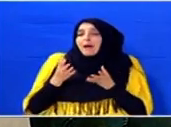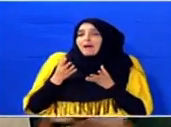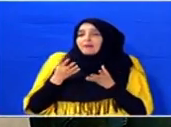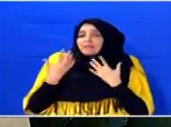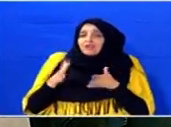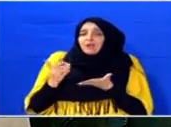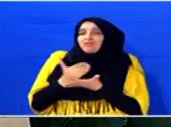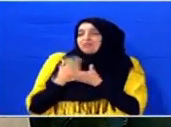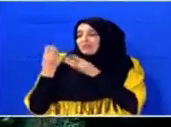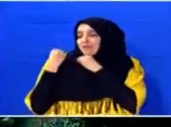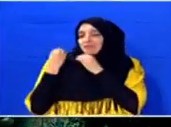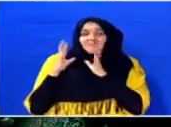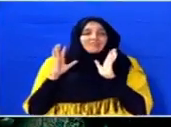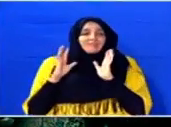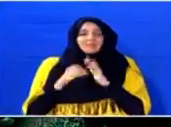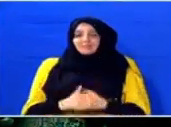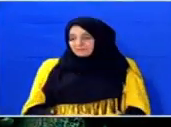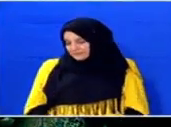دكتور شكرا